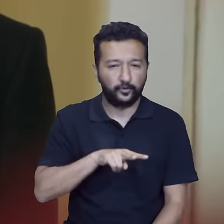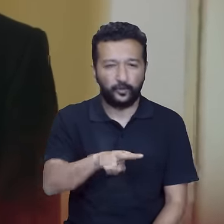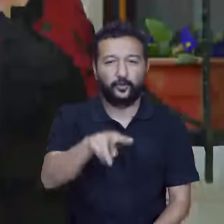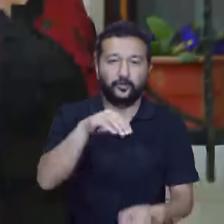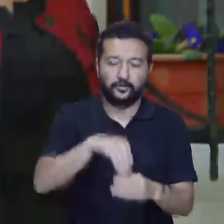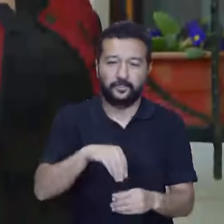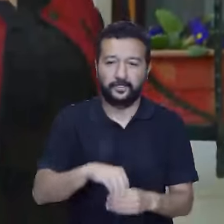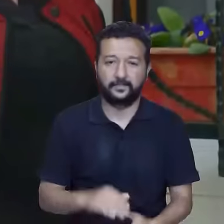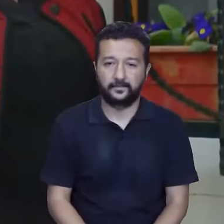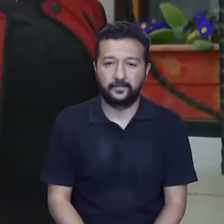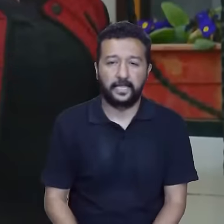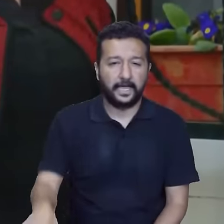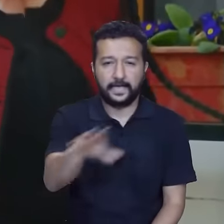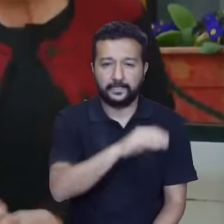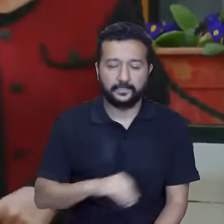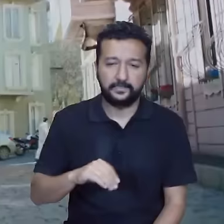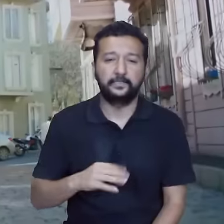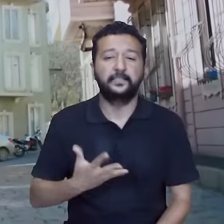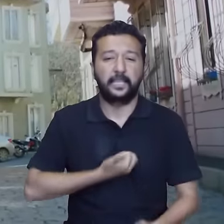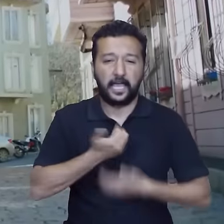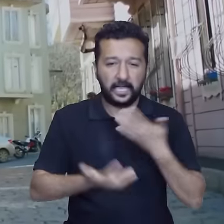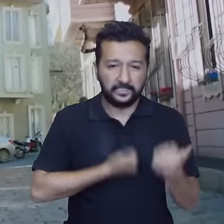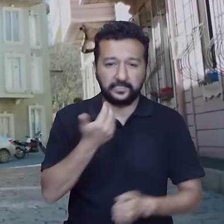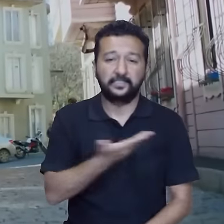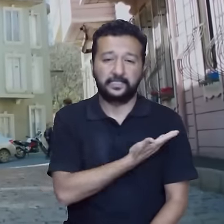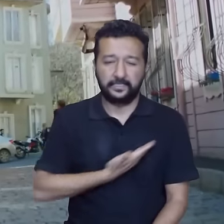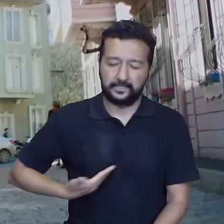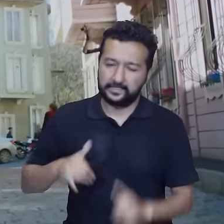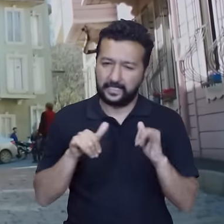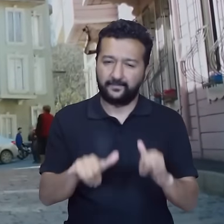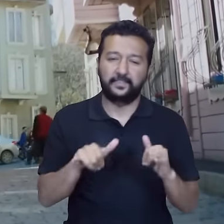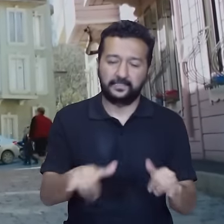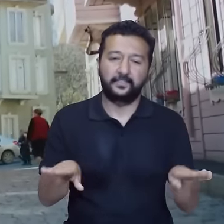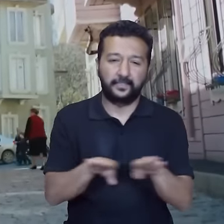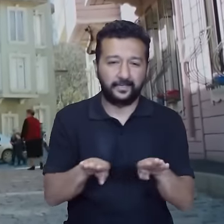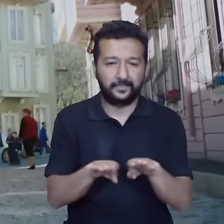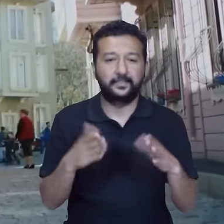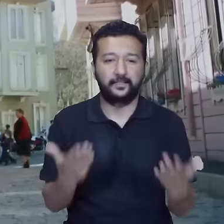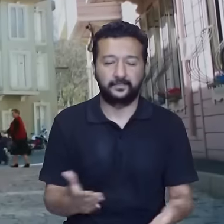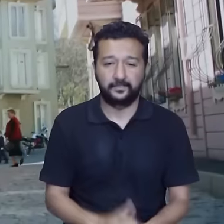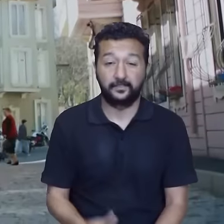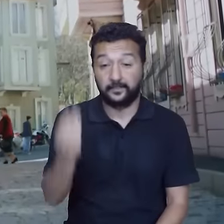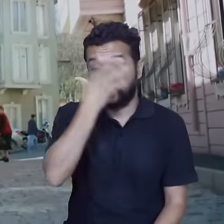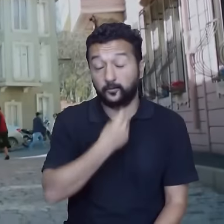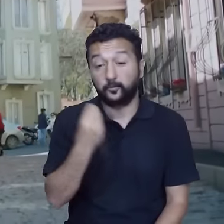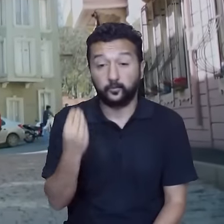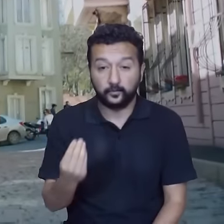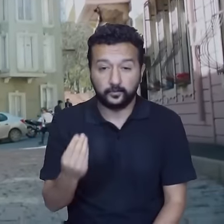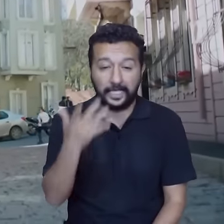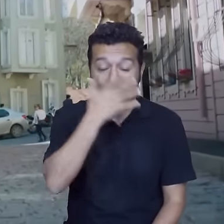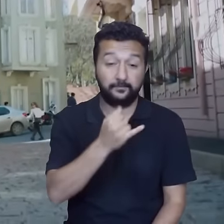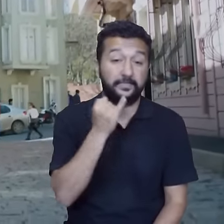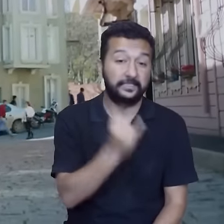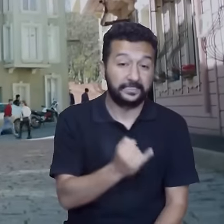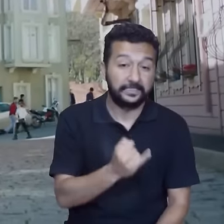Birden kendilerine gelip yeniden ifadelerini sertleştirdiler. Sokağın iki ucuna yönelip ayrıldılar. Yürürken çaktırmadan omuzlarının